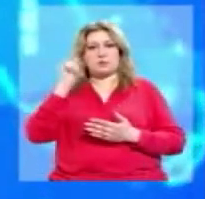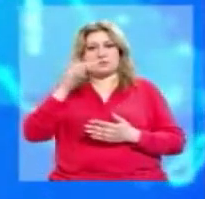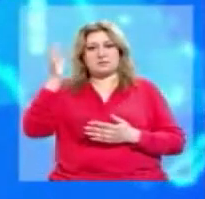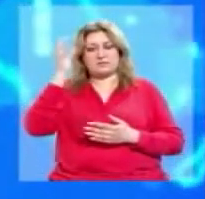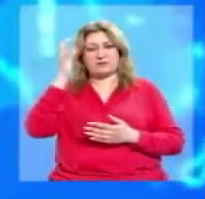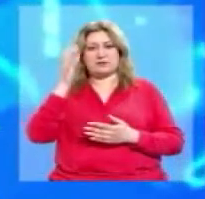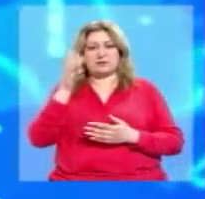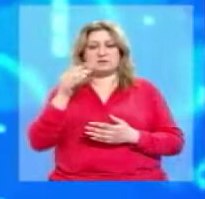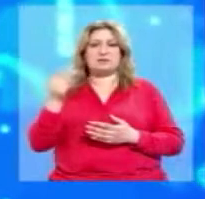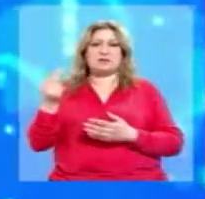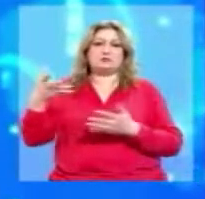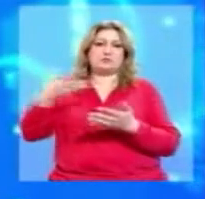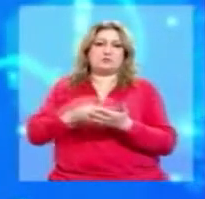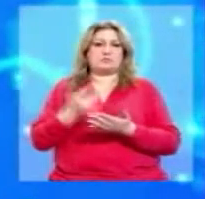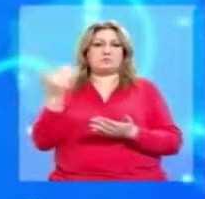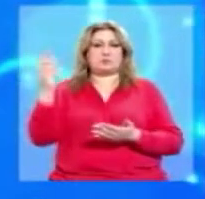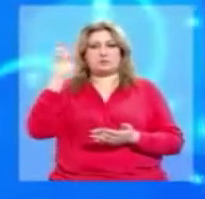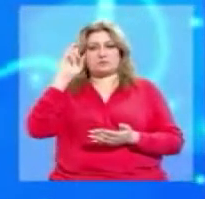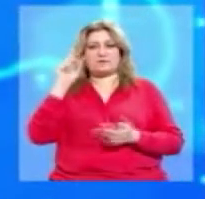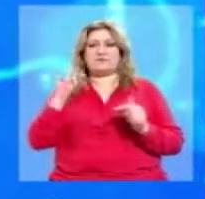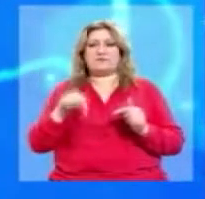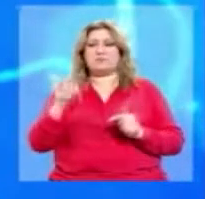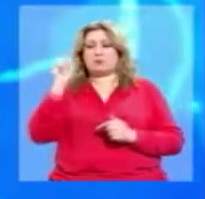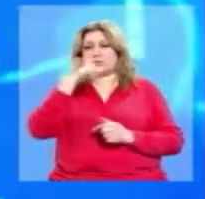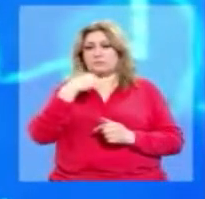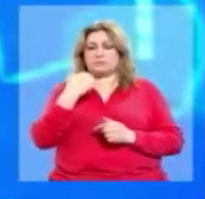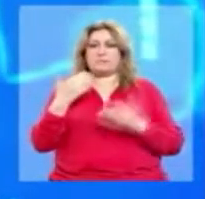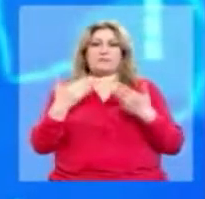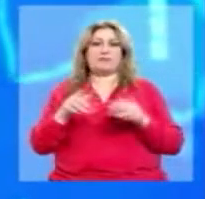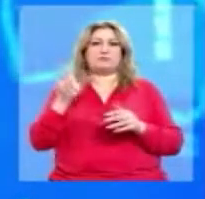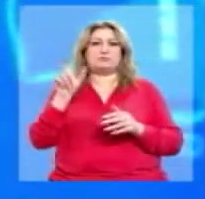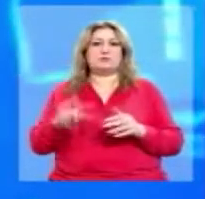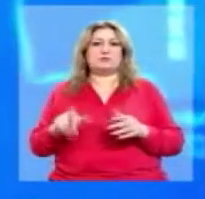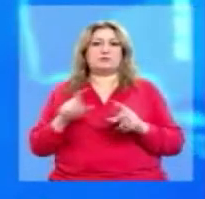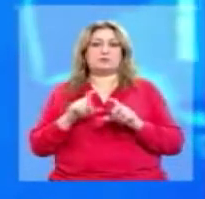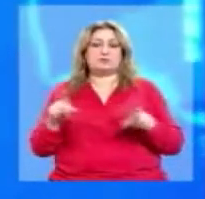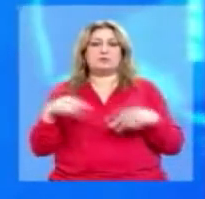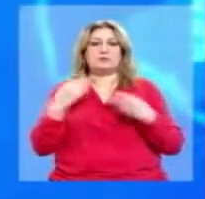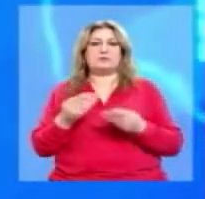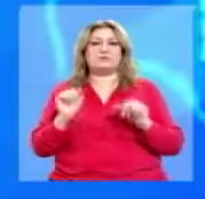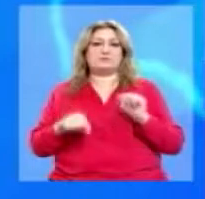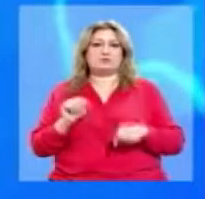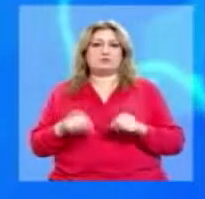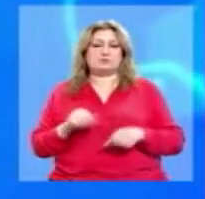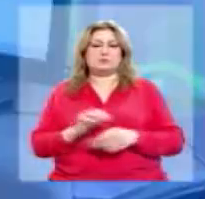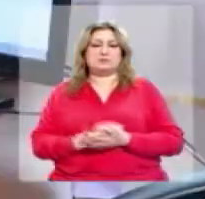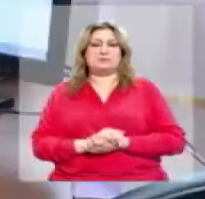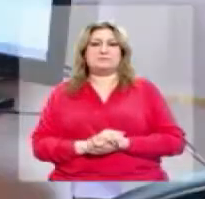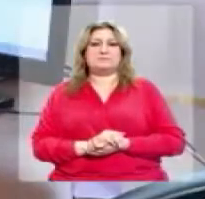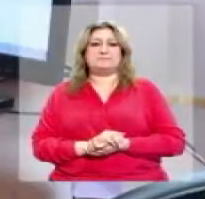шартына сай екі мүмкіндік беріліп отыр. Емтихан тапсыру ережелері төңірегінде толығырақ тілшіміздің бейне материалында баяндалады.